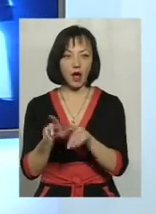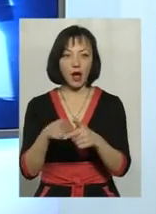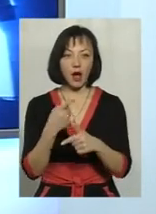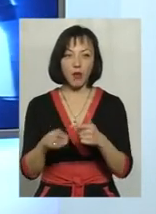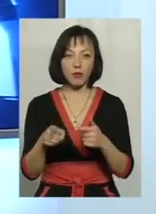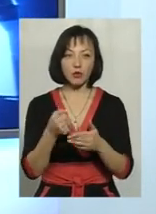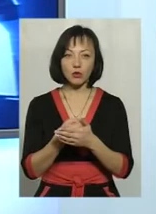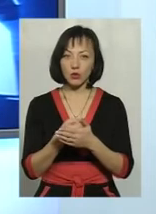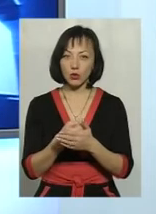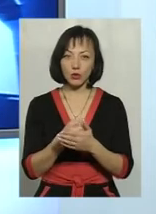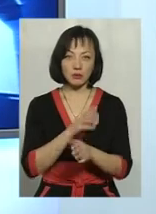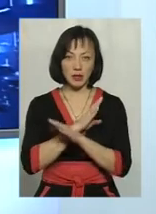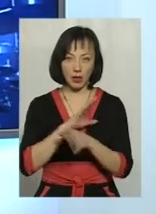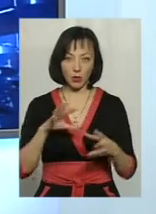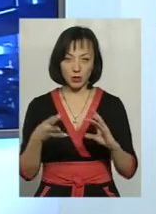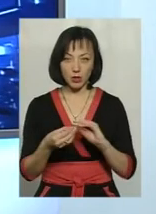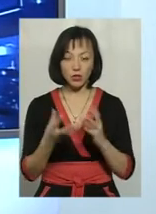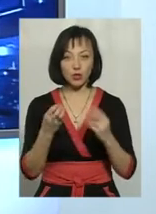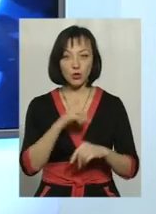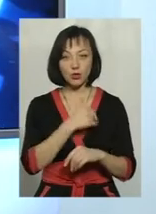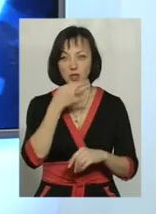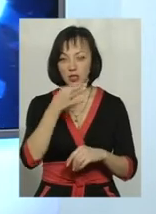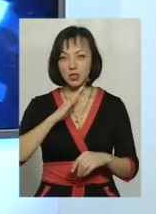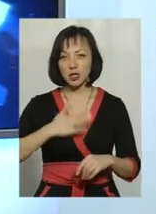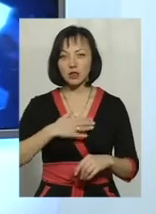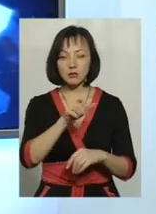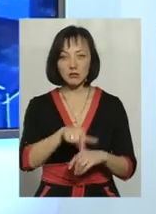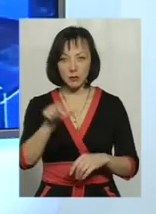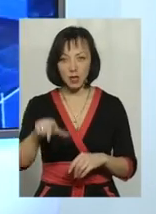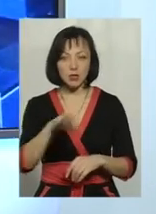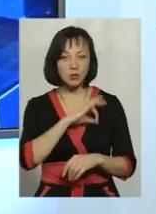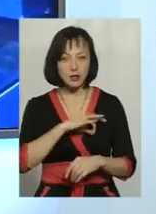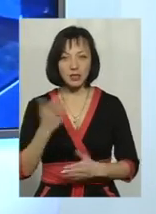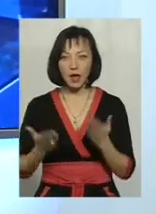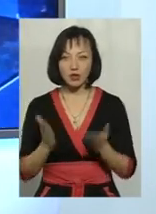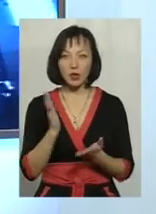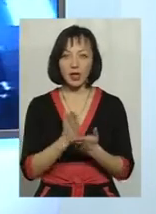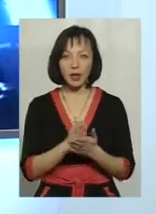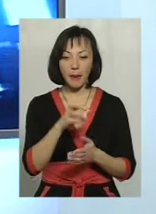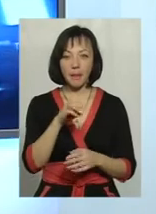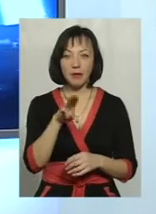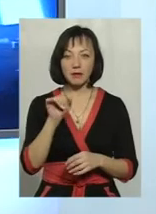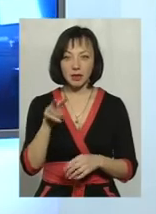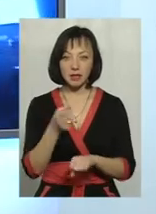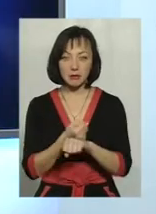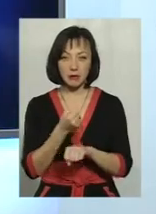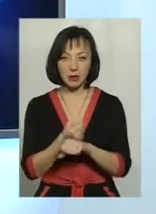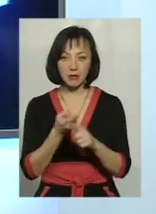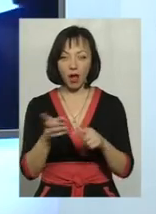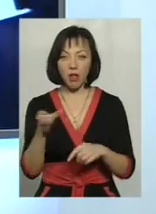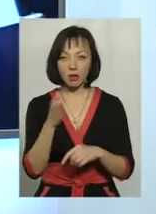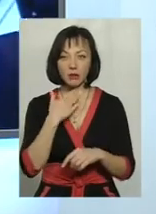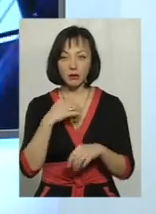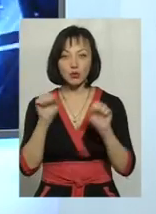до теж смертельного результату. А ще хочу сказати нашим споживачам, що дійсно, якщо є метиловий спирт в алкогольному напої, то